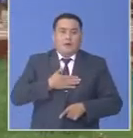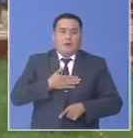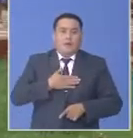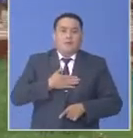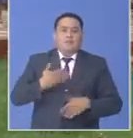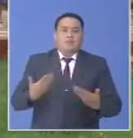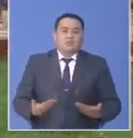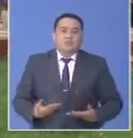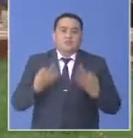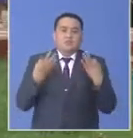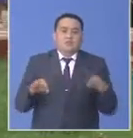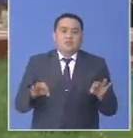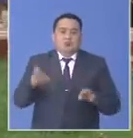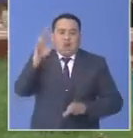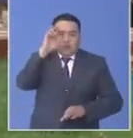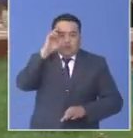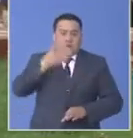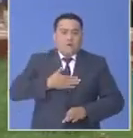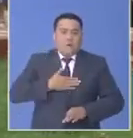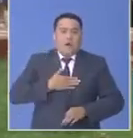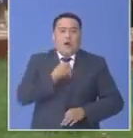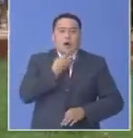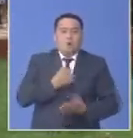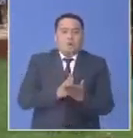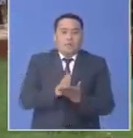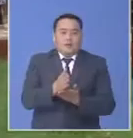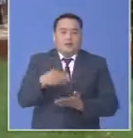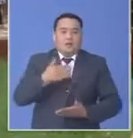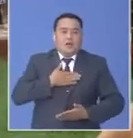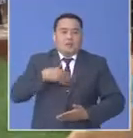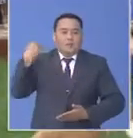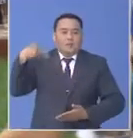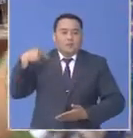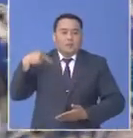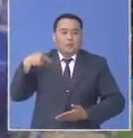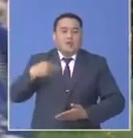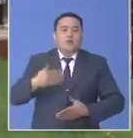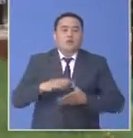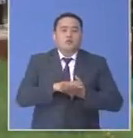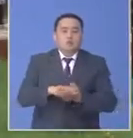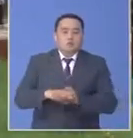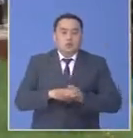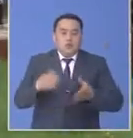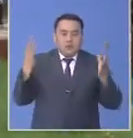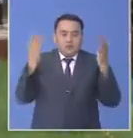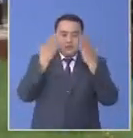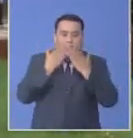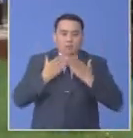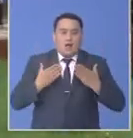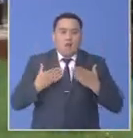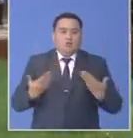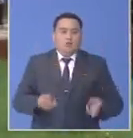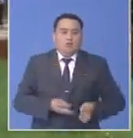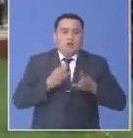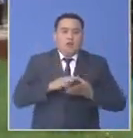Ведь мы живем в независимой стране. Хорошая политика у нашего президента. Мы должны жить в дружбе. И ислам желает сохранения мира на